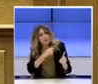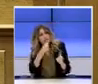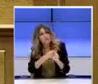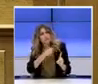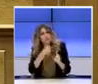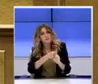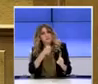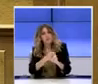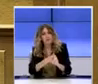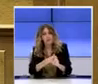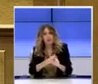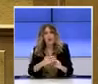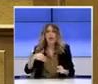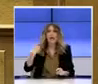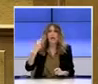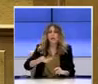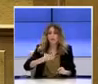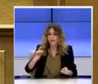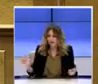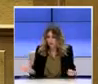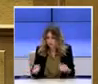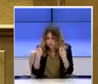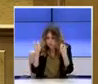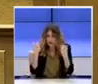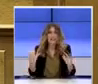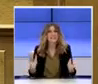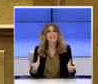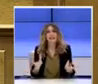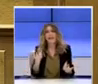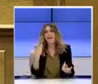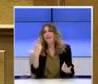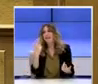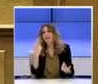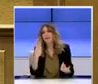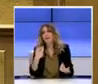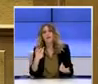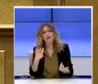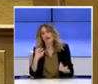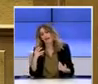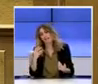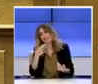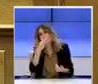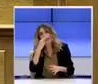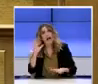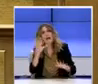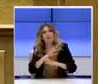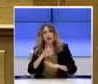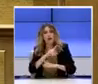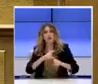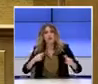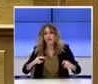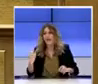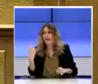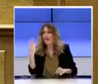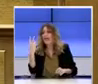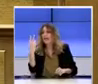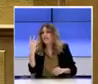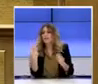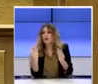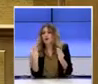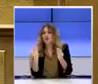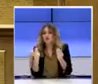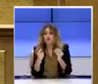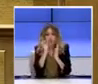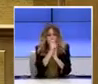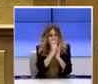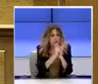η απάντησή σας, κύριε Μητσοτάκη, ήταν να το ξορκίσετε. Αντί να απαντήσετε, δηλώσατε